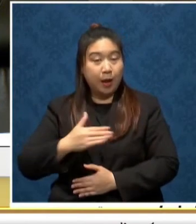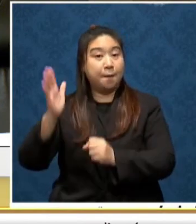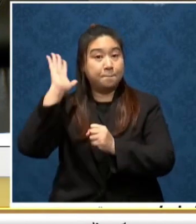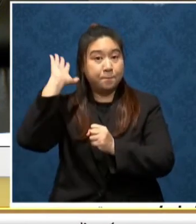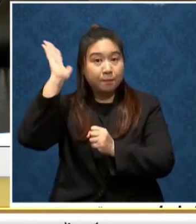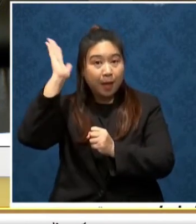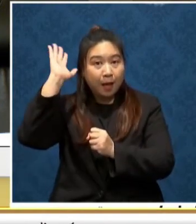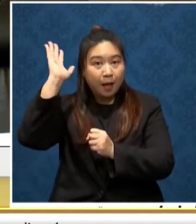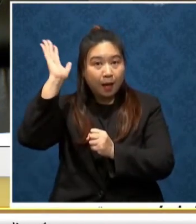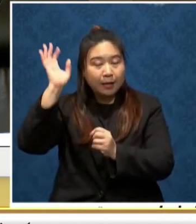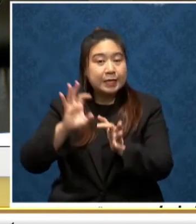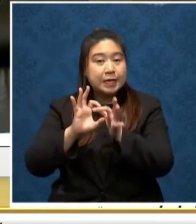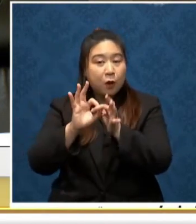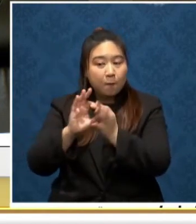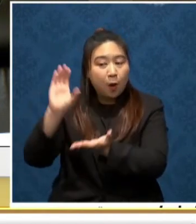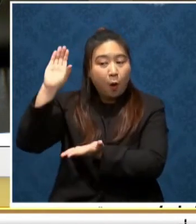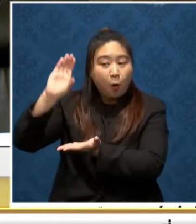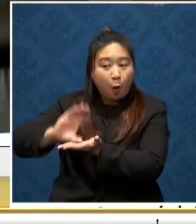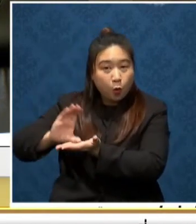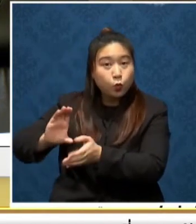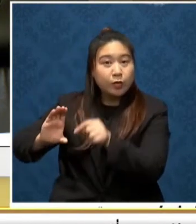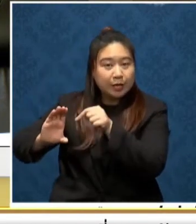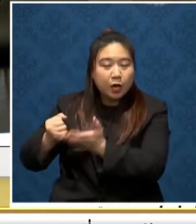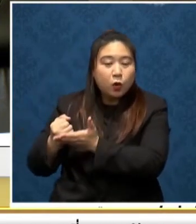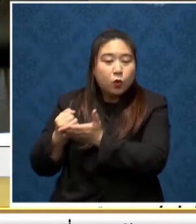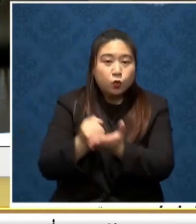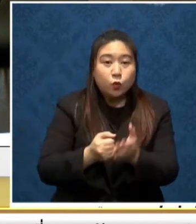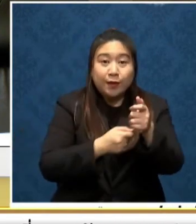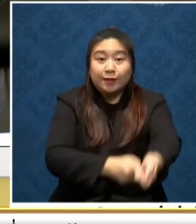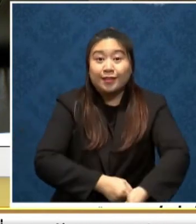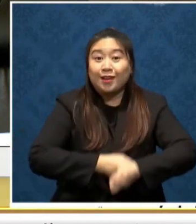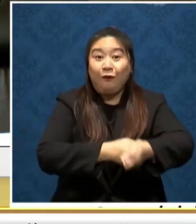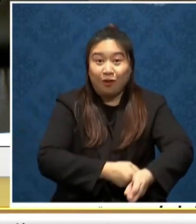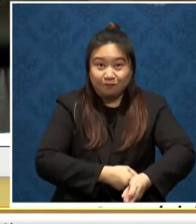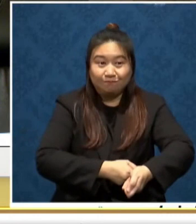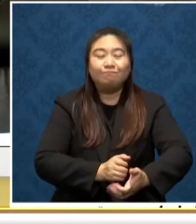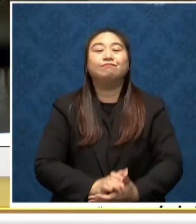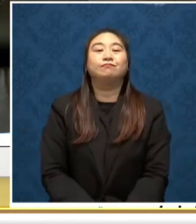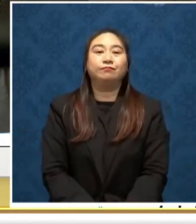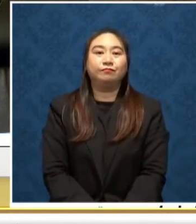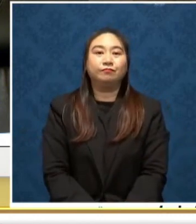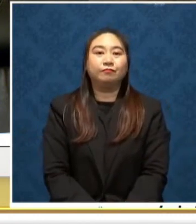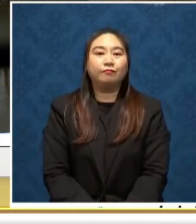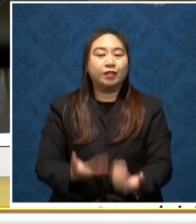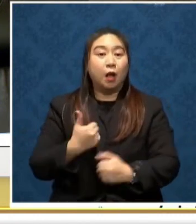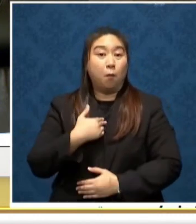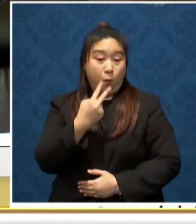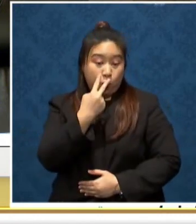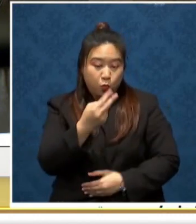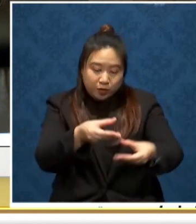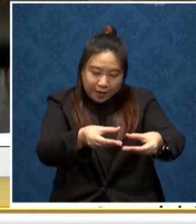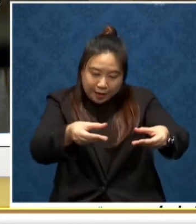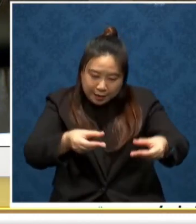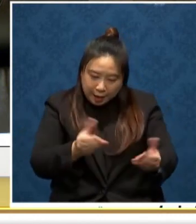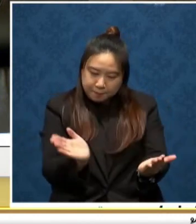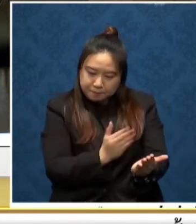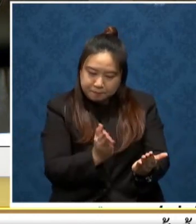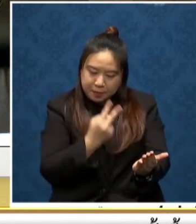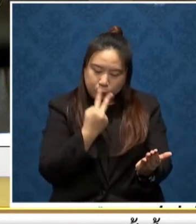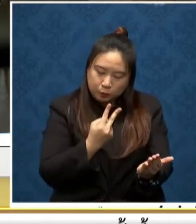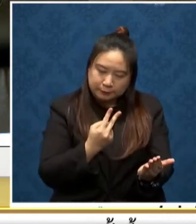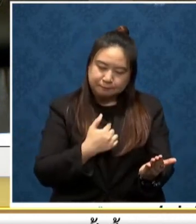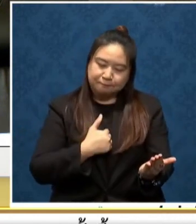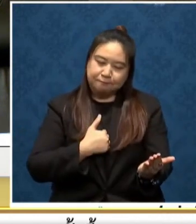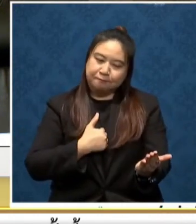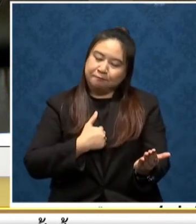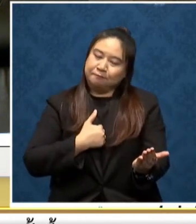ะครับเรื่องของกองทุนสงเคราะห์เกษตรกรนะครับซึ่งผมได้ดูจากรายงานแล้วก็อดไม่ได้นะ